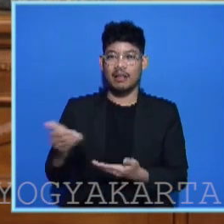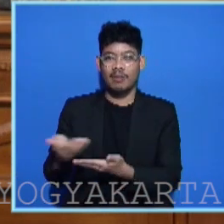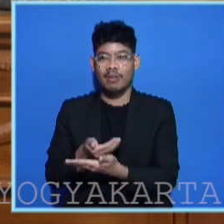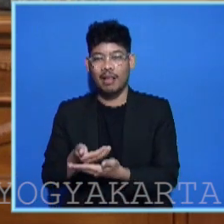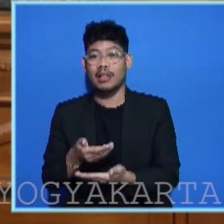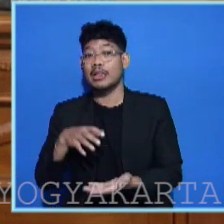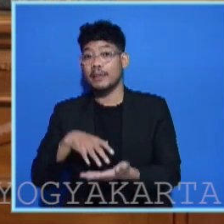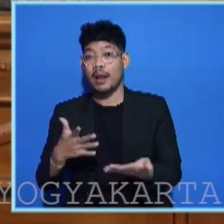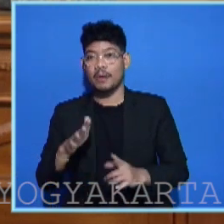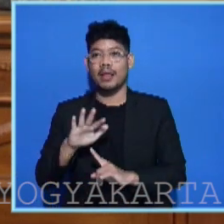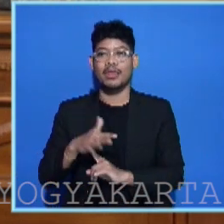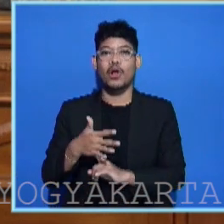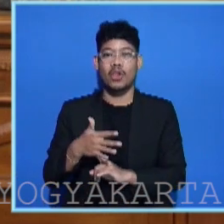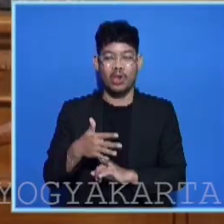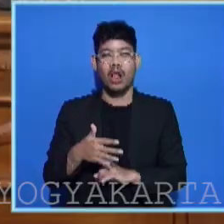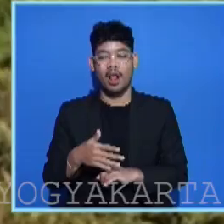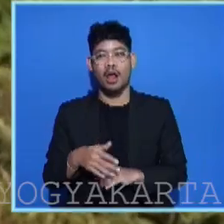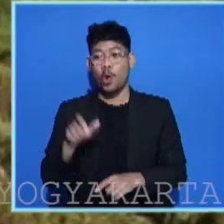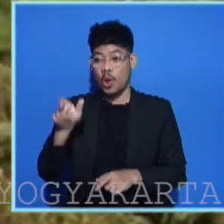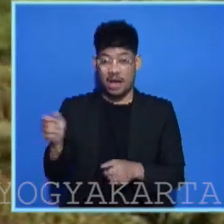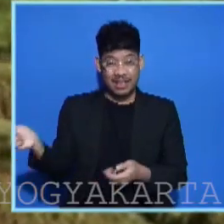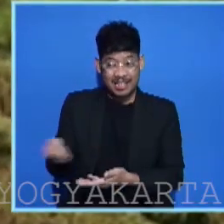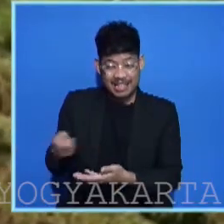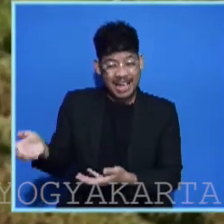ing salebeting panen pantunipun.